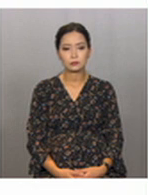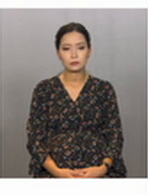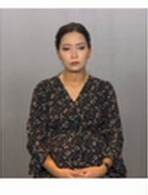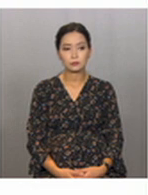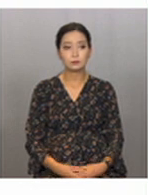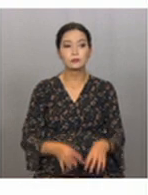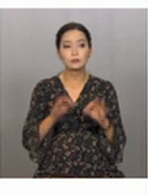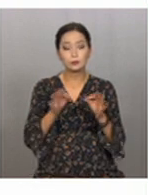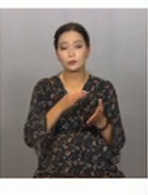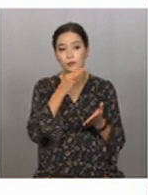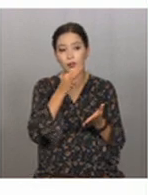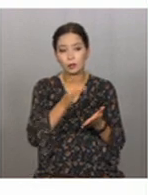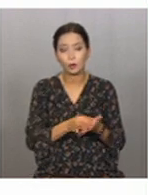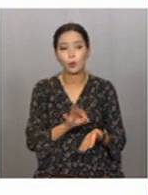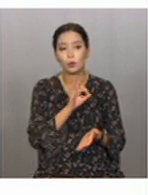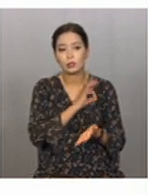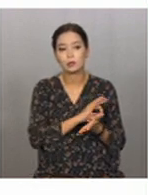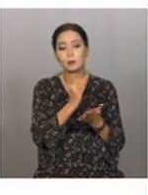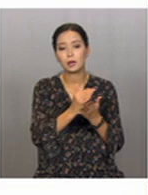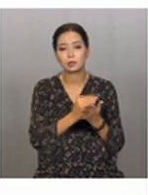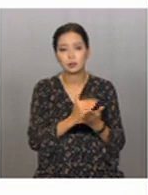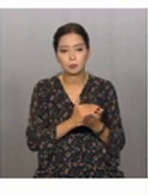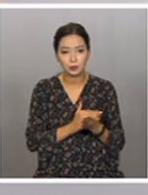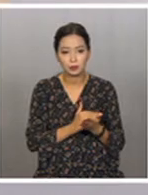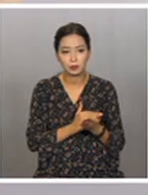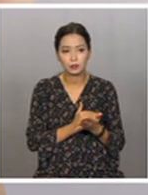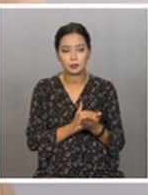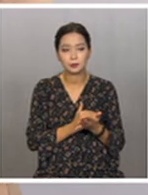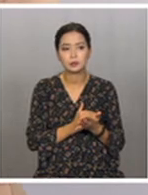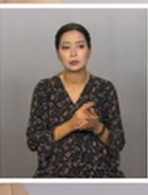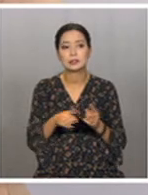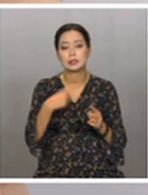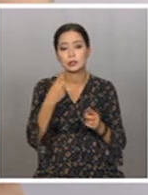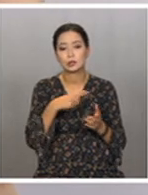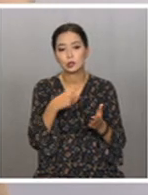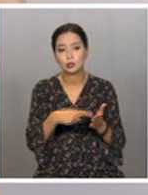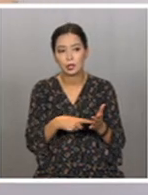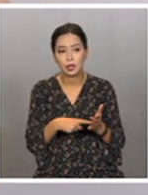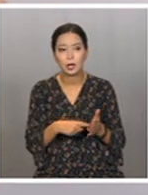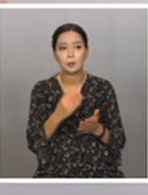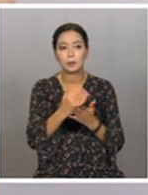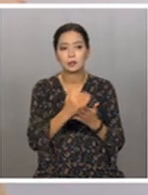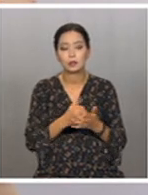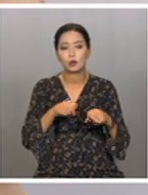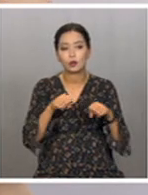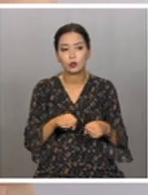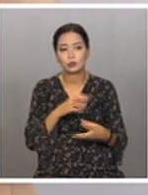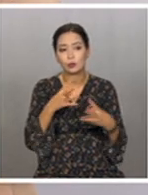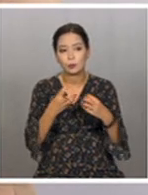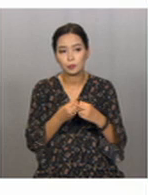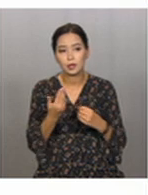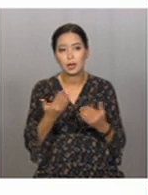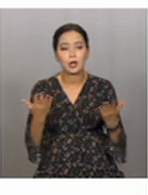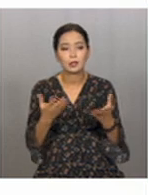Дұрыс жауабы – қолданбалы бағдарламалық жасақтама. Келесі сұрақ. Бағдарламалар құқықтық мәртебесі